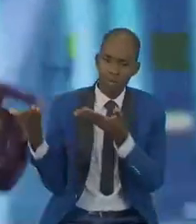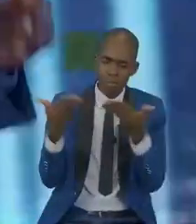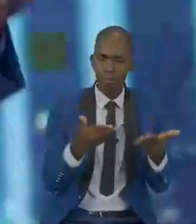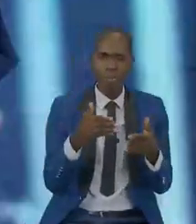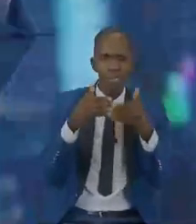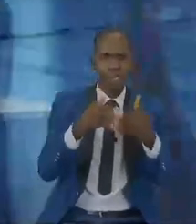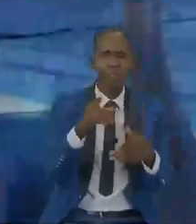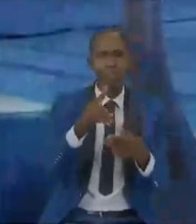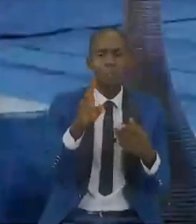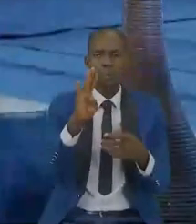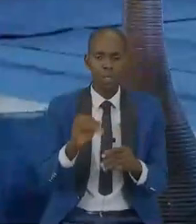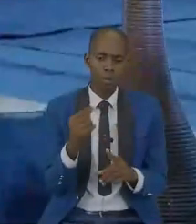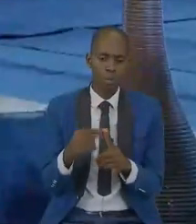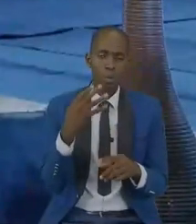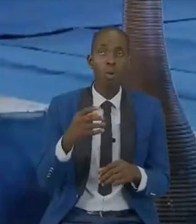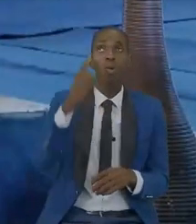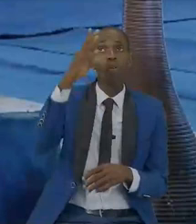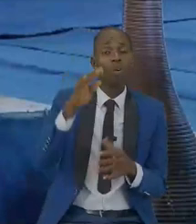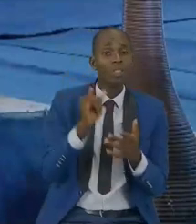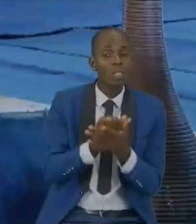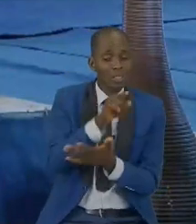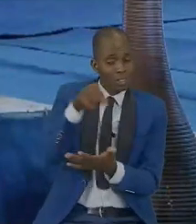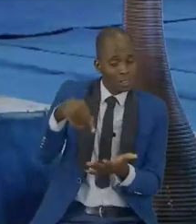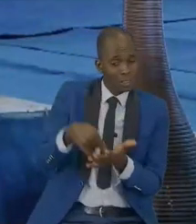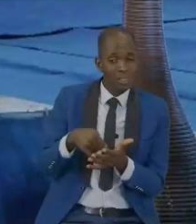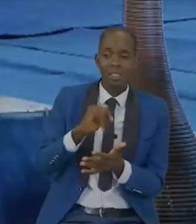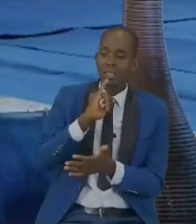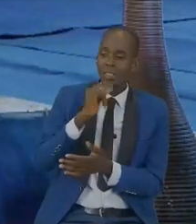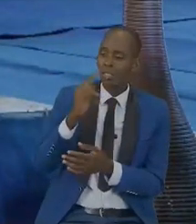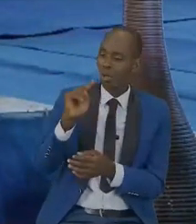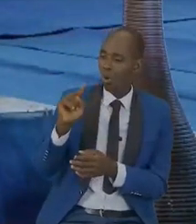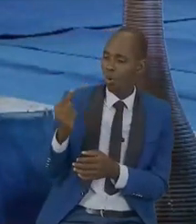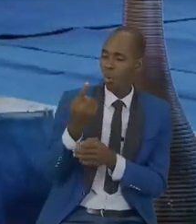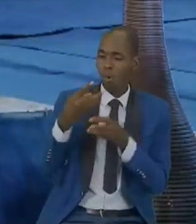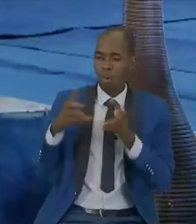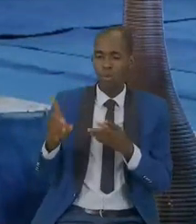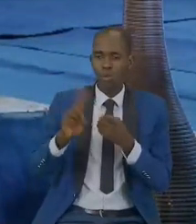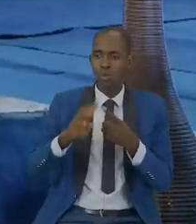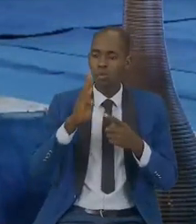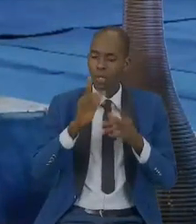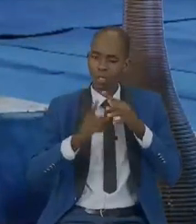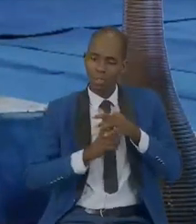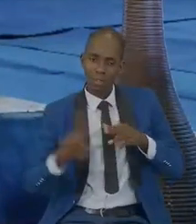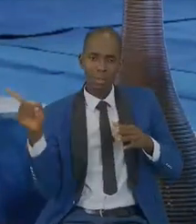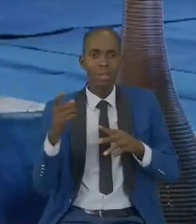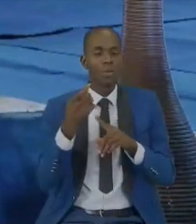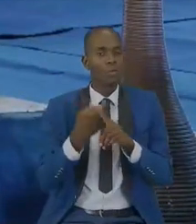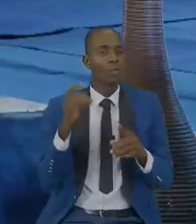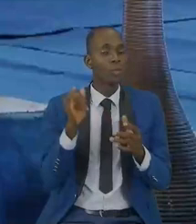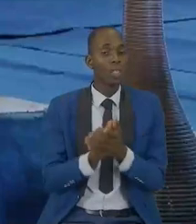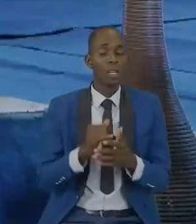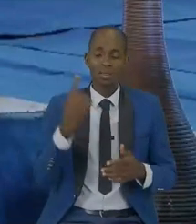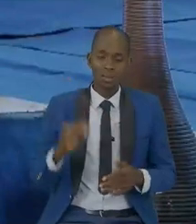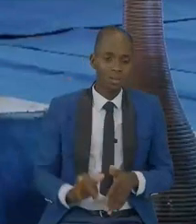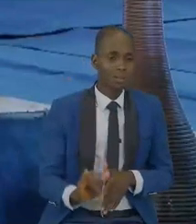te guidons par la parole du Seigneur que voici le seul chemin, voici la